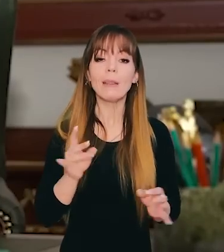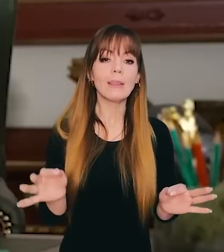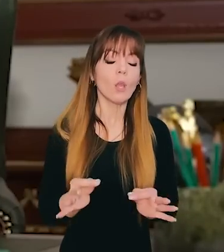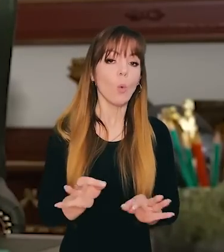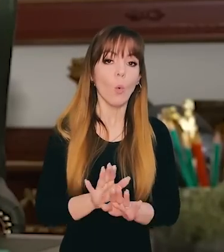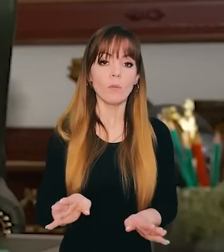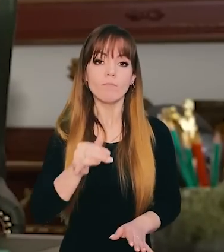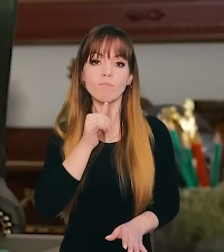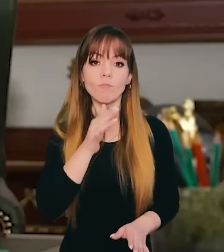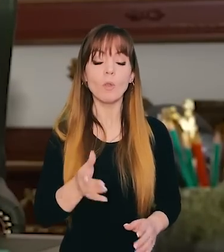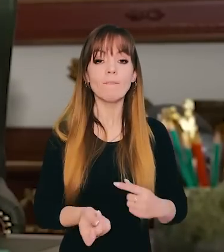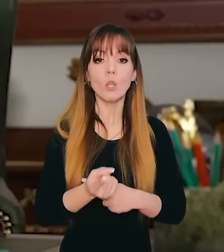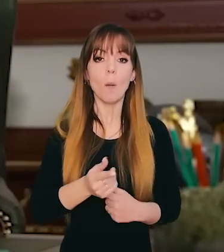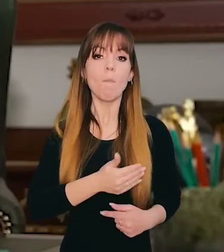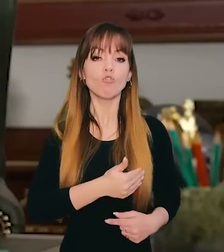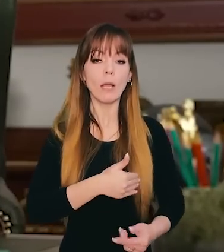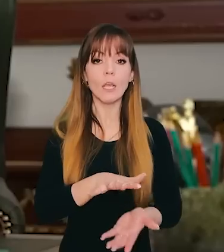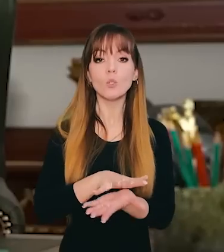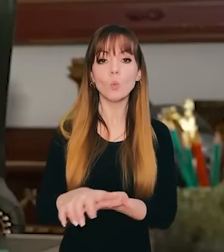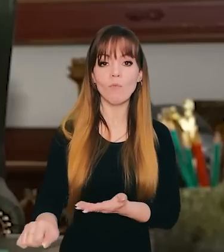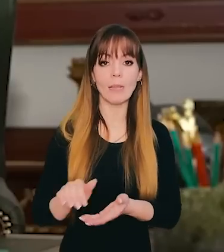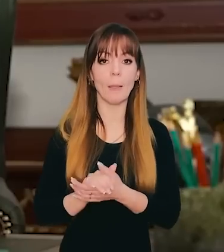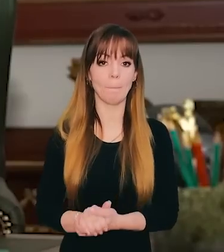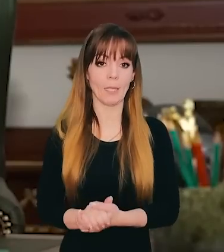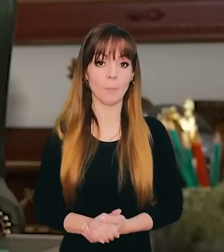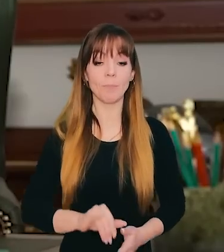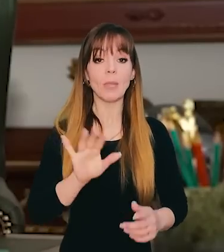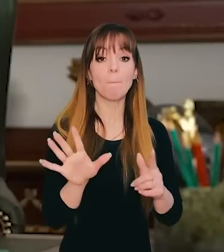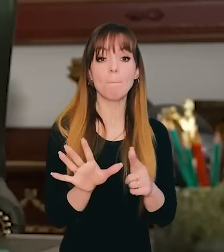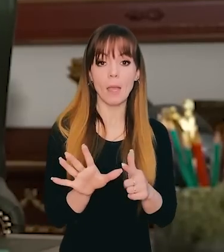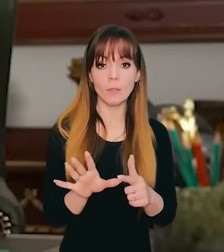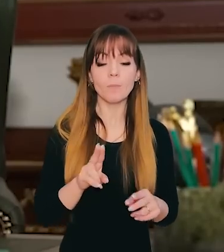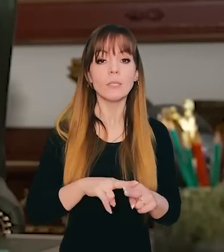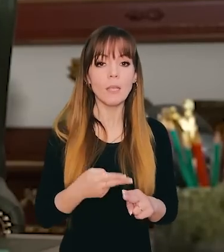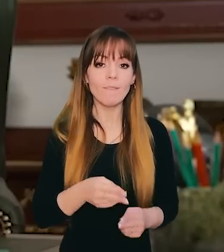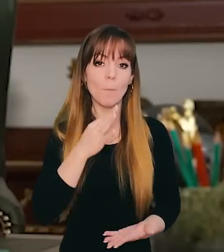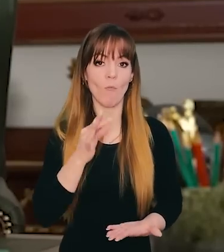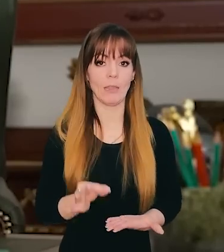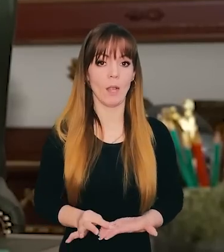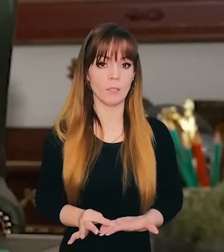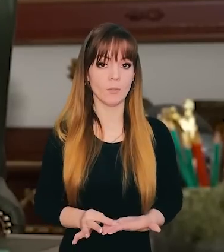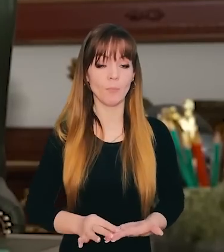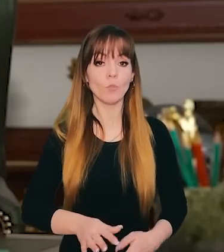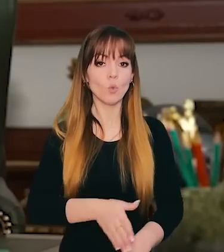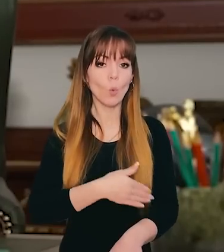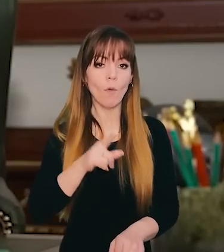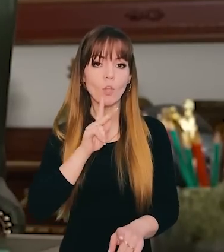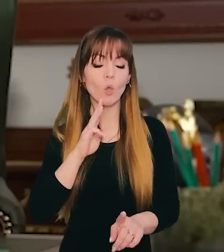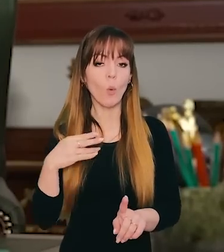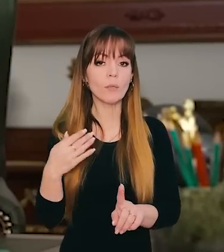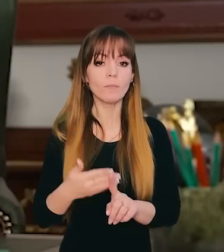більше ніколи не могло виникнути бажання зруйнувати мир і п'яте пункт - це відповідальність